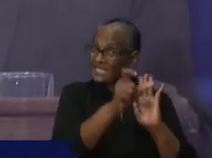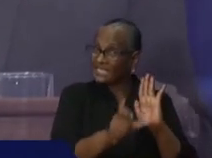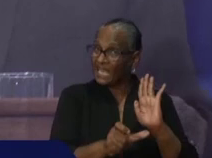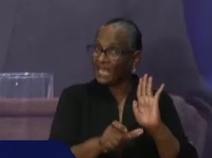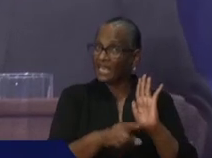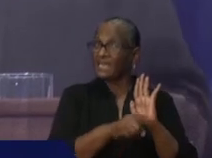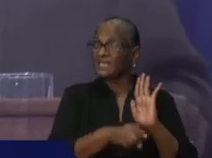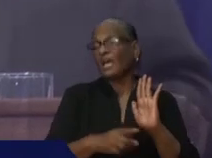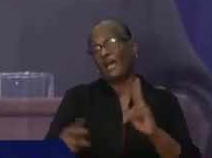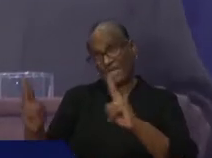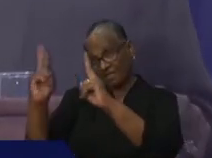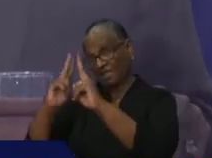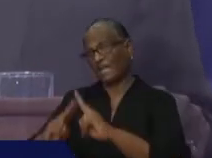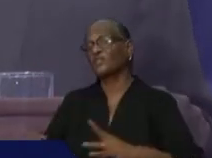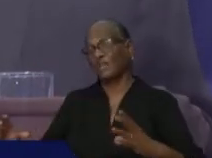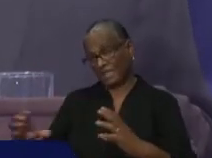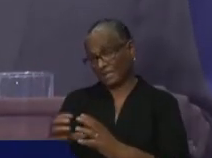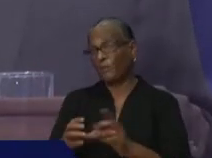internationale instituten gaan samenwerken,